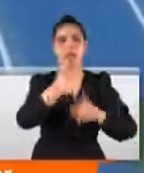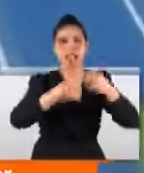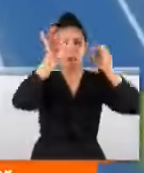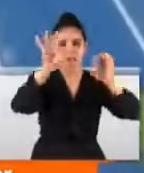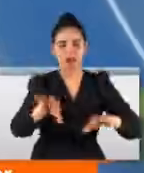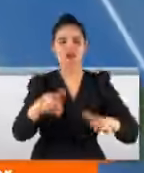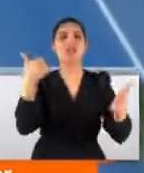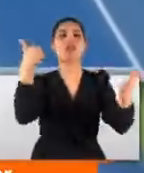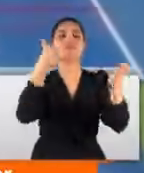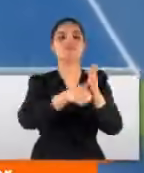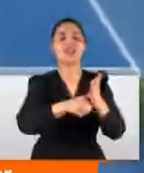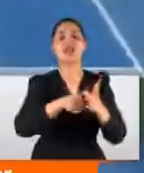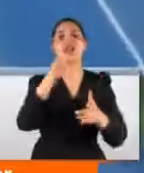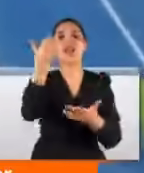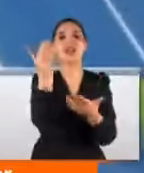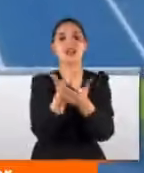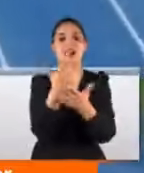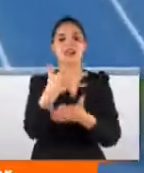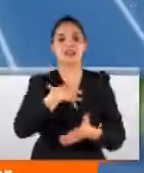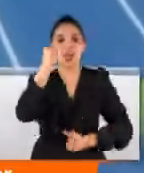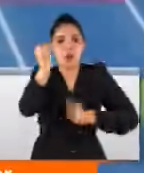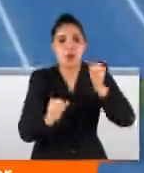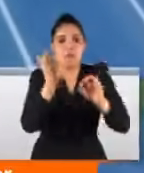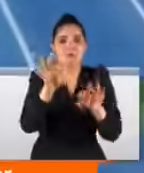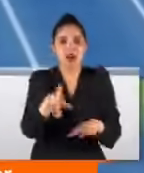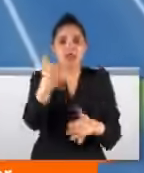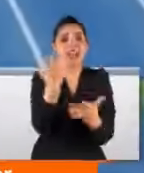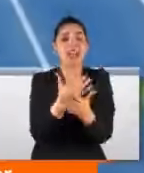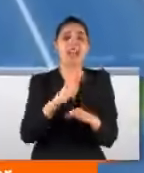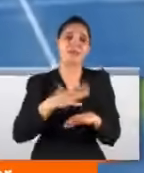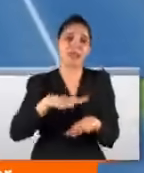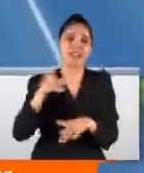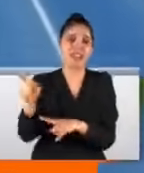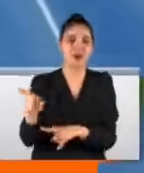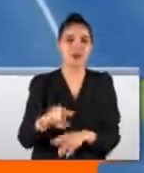kayıt tuşuna bastı ve tabana kuvvet koşmaya başladı.